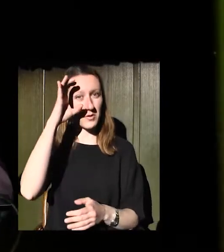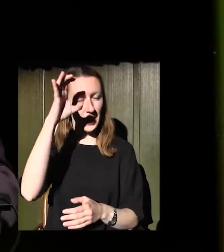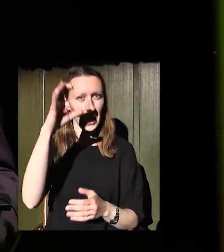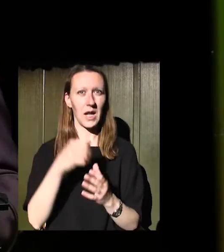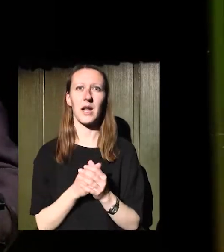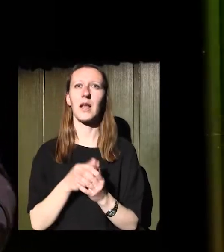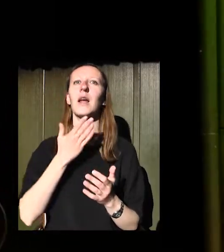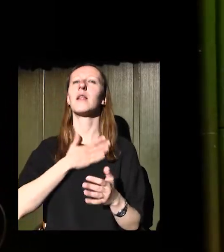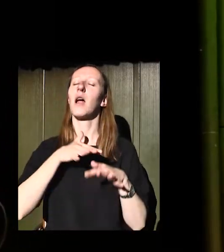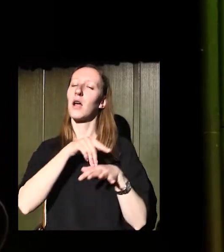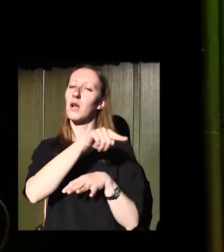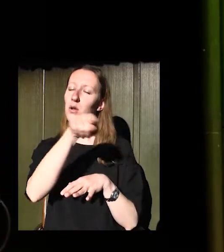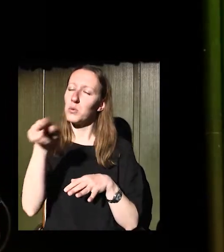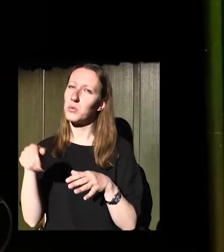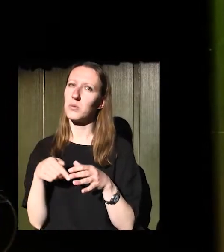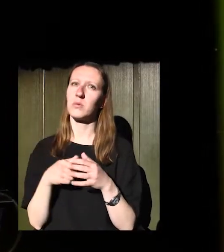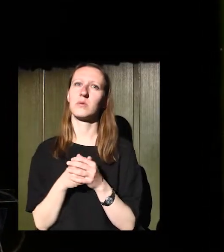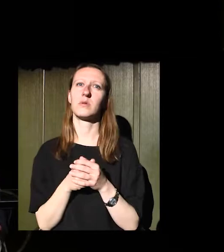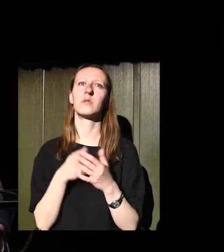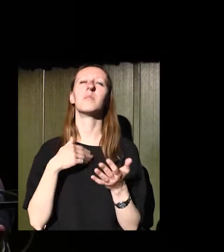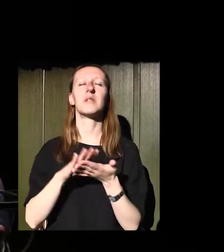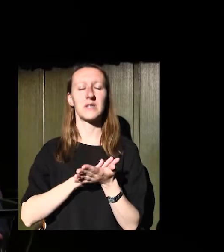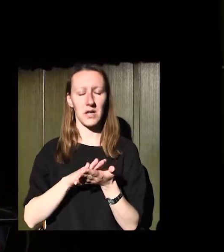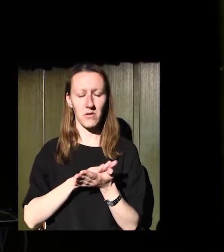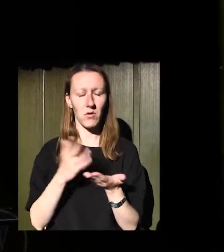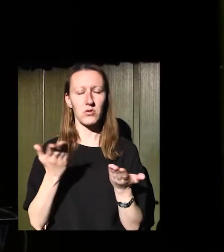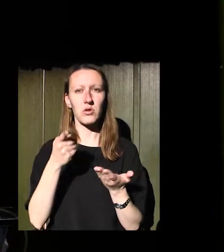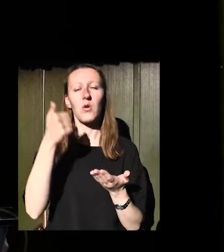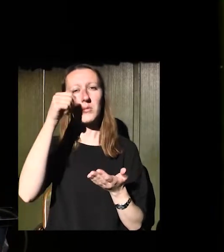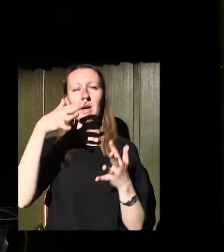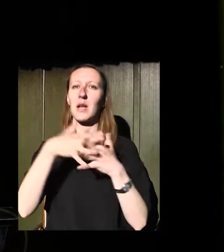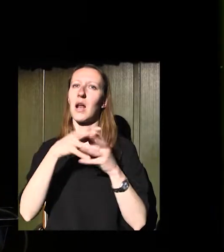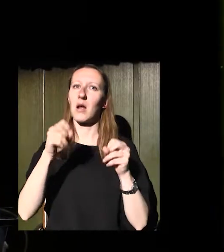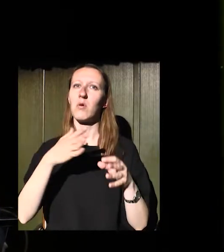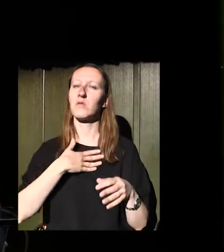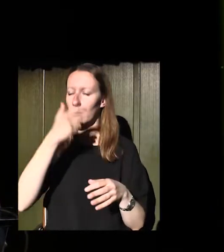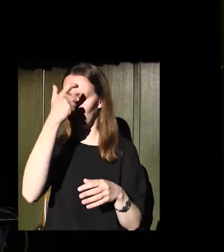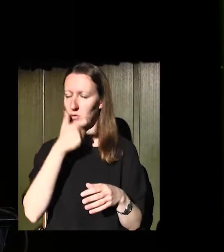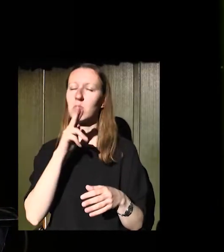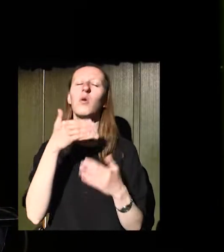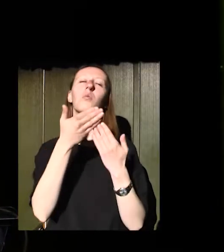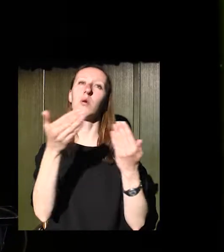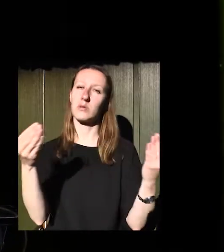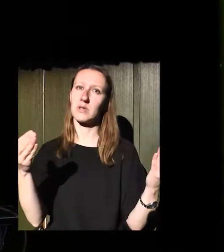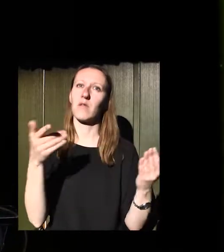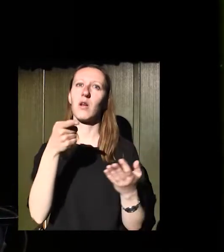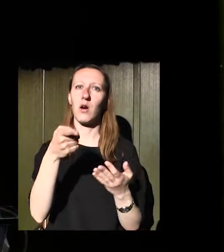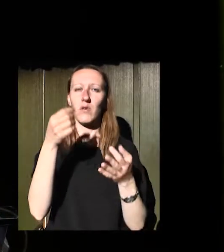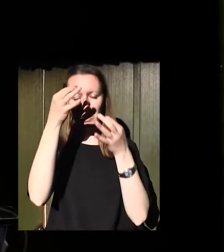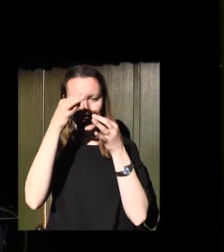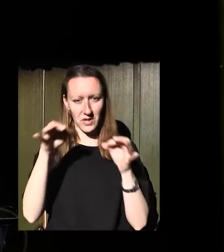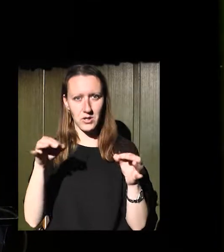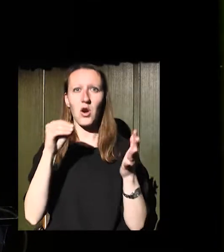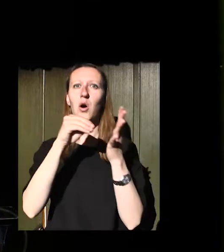Poštovani gledatelji, drage sugrađanke i sugrađani, zadovoljstvo mi je što vas u ime grada Pule svoj osobno mogu pozdraviti na